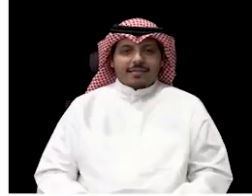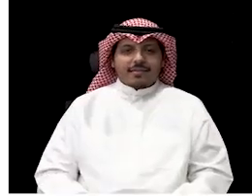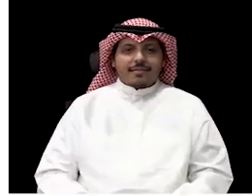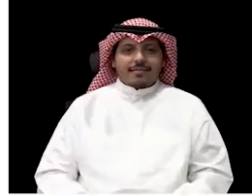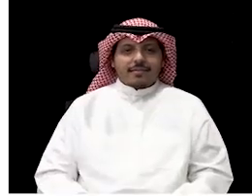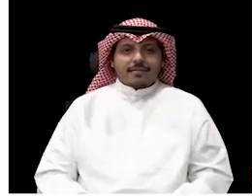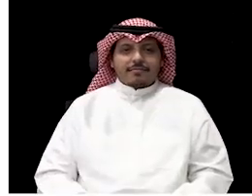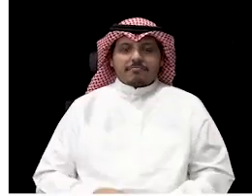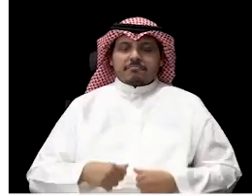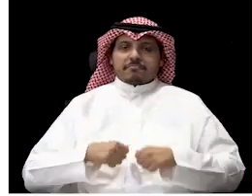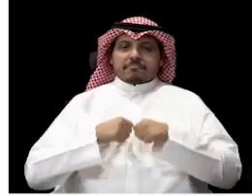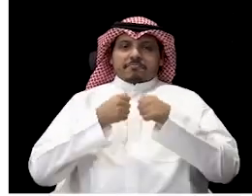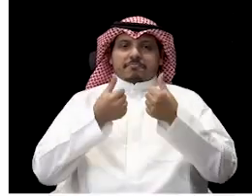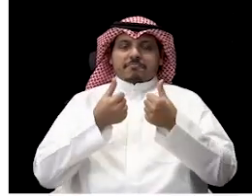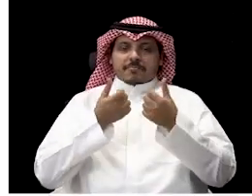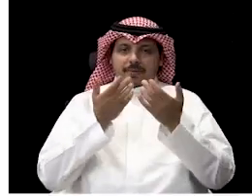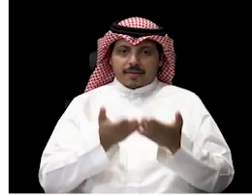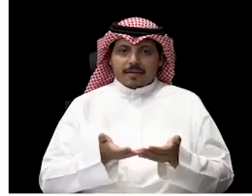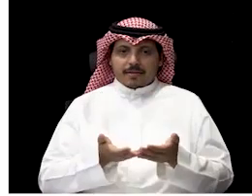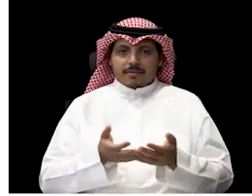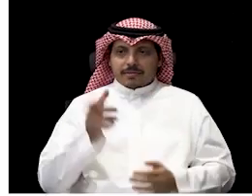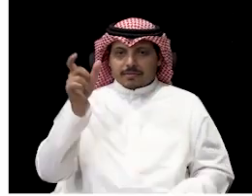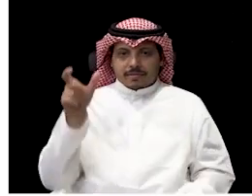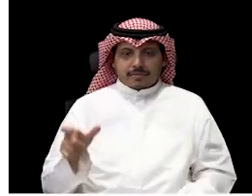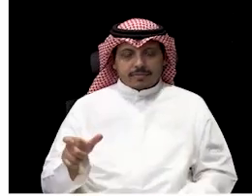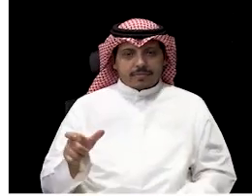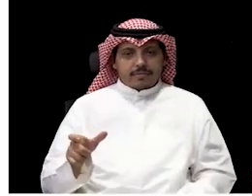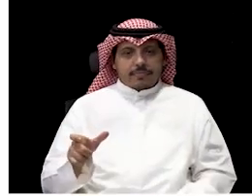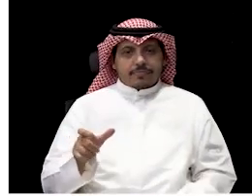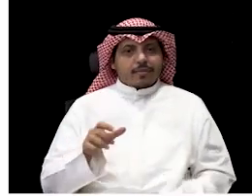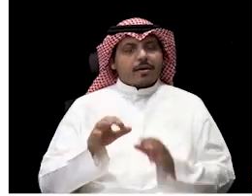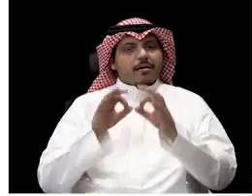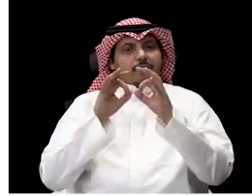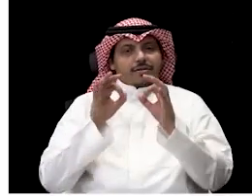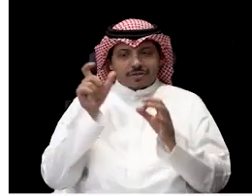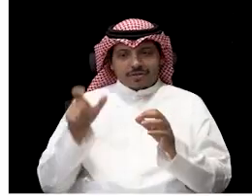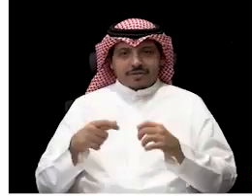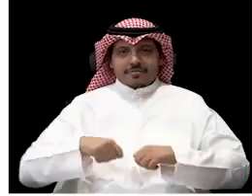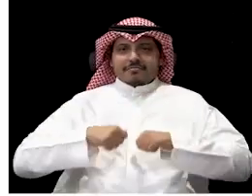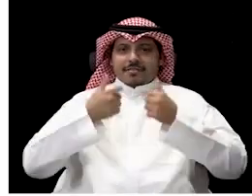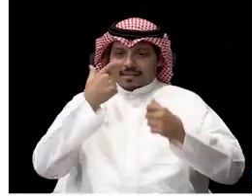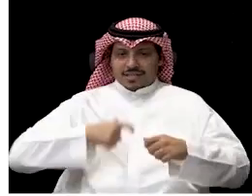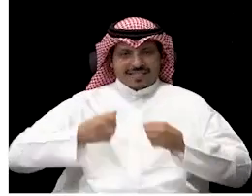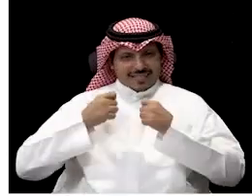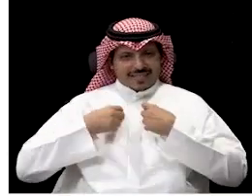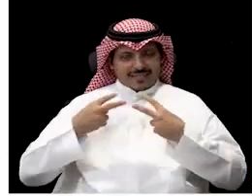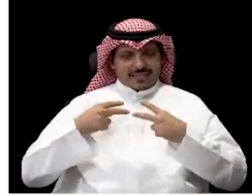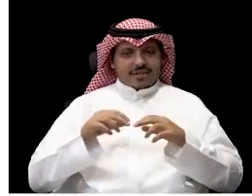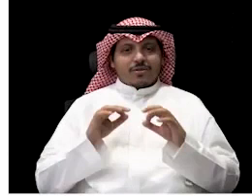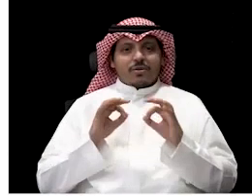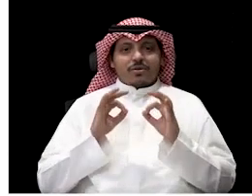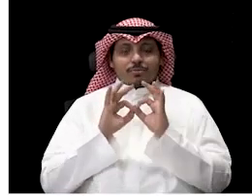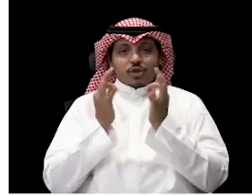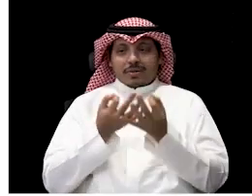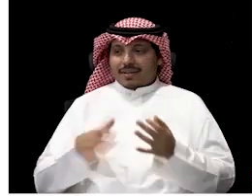يكون مصدر اعتزاز وفخر للشخص وللمجتمع الذي بالقرب منه،